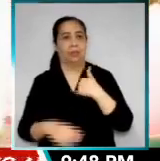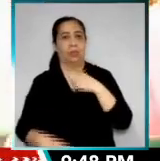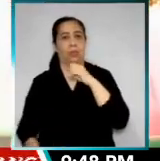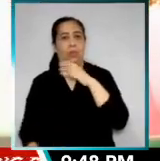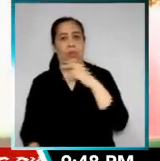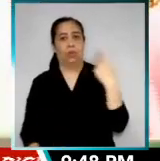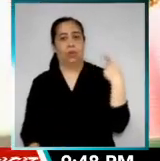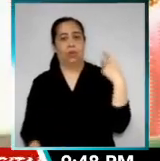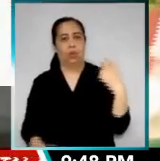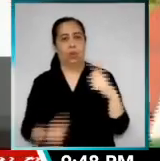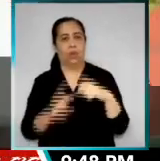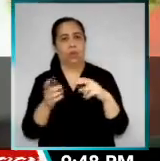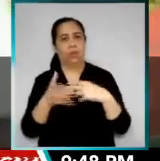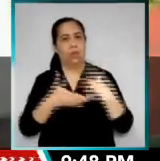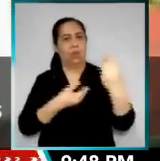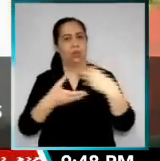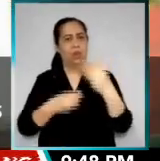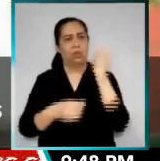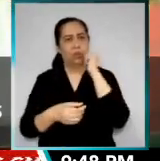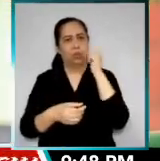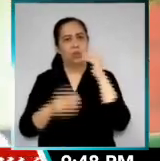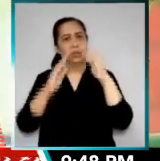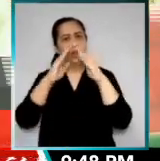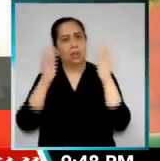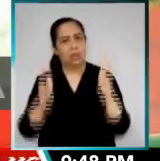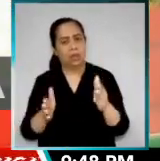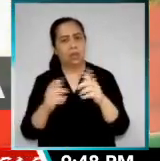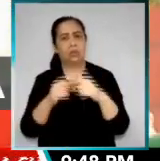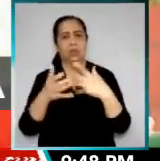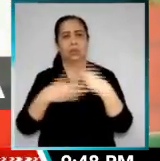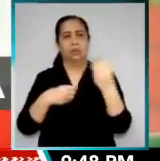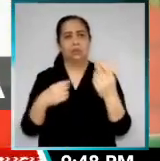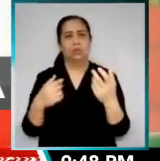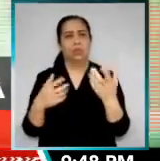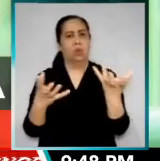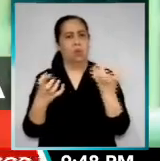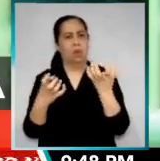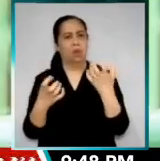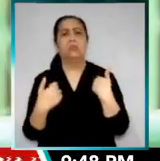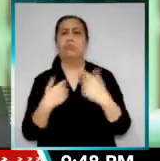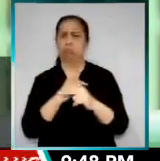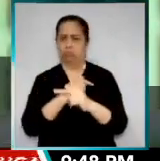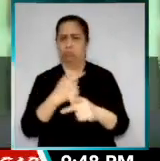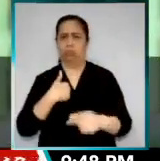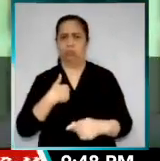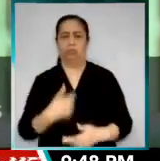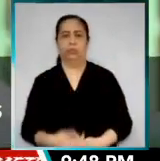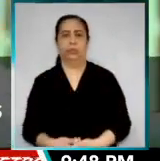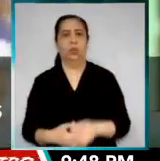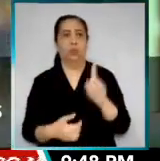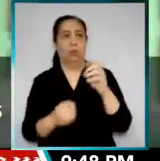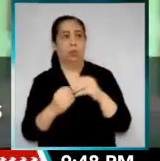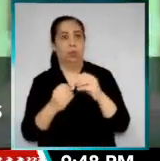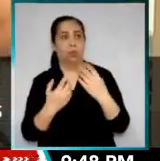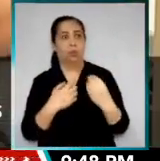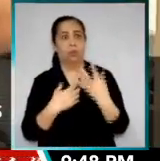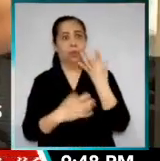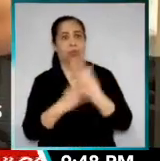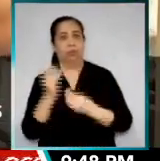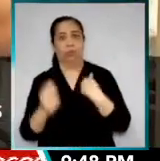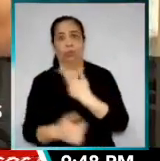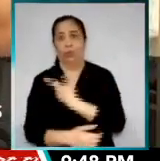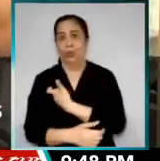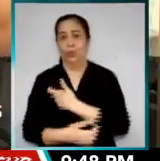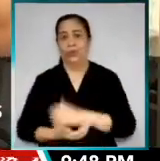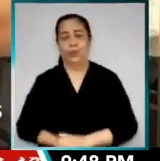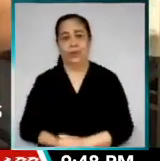lumalabas ng bahay at lumalabas din na gusto ko may protection ako. Isa pa yun, baka ako maubusan ng bakuna. Sa